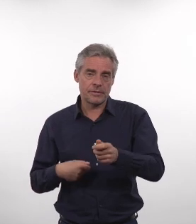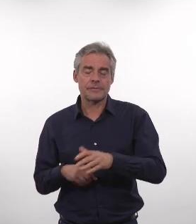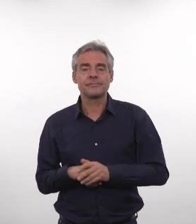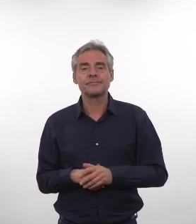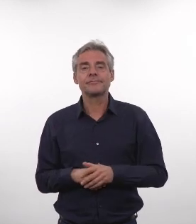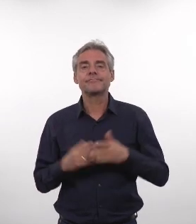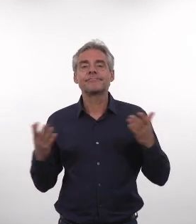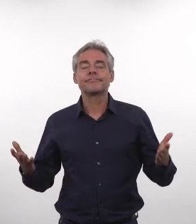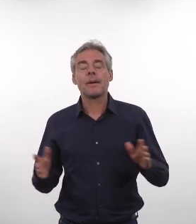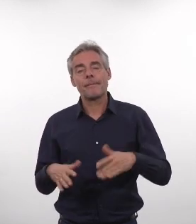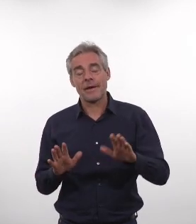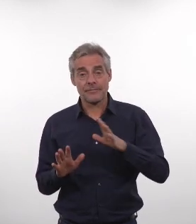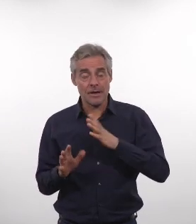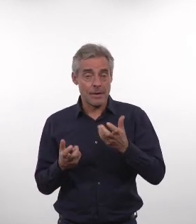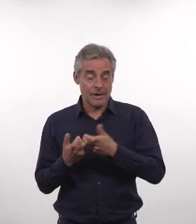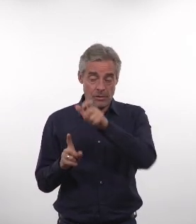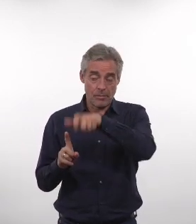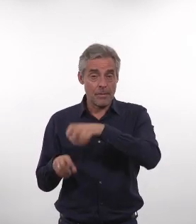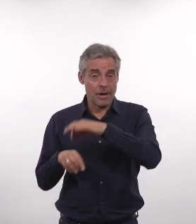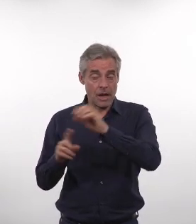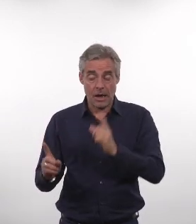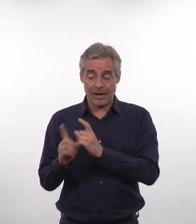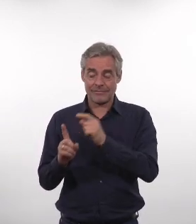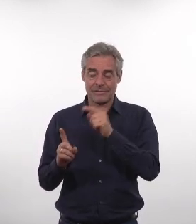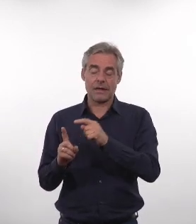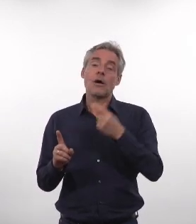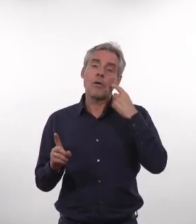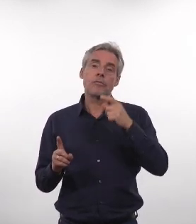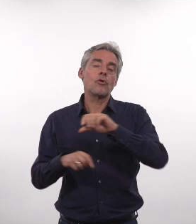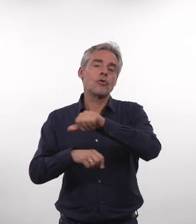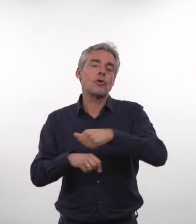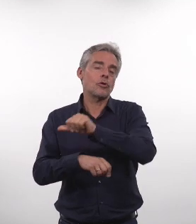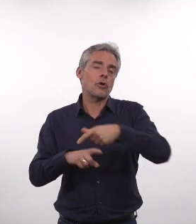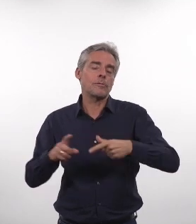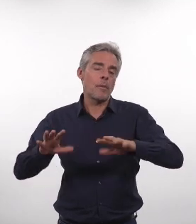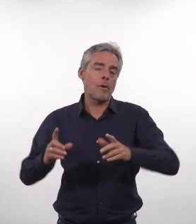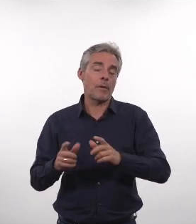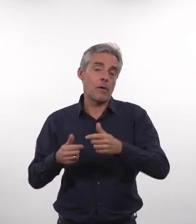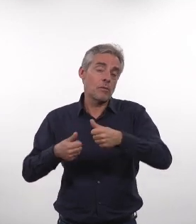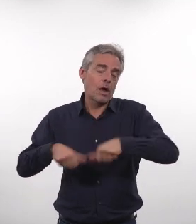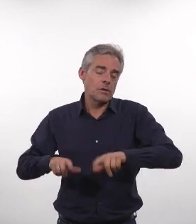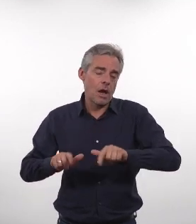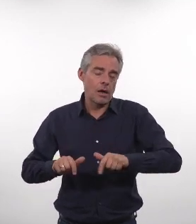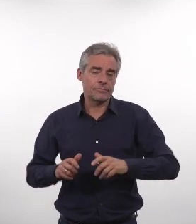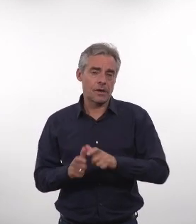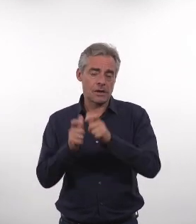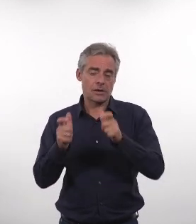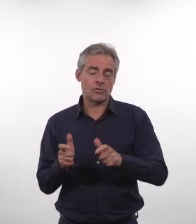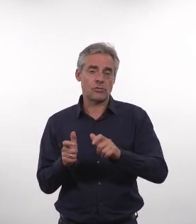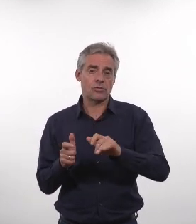place. En revanche, lorsque le patient arrive, on sait qu'il est chez nous pour 1 heure, 1 heure et demie, voire un peu plus. Donc, on